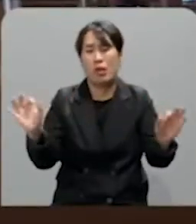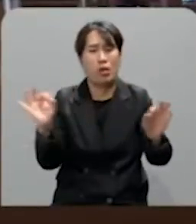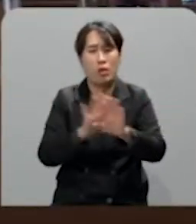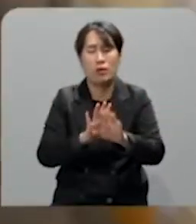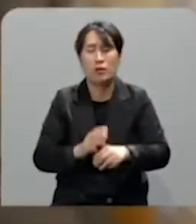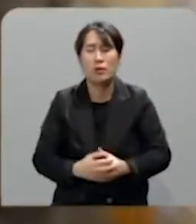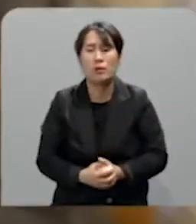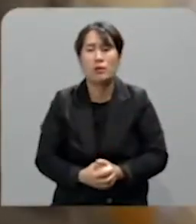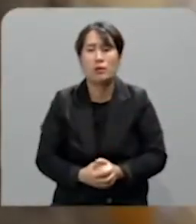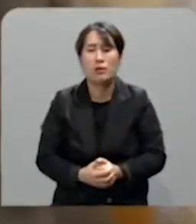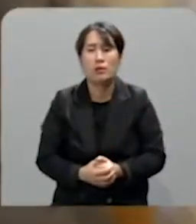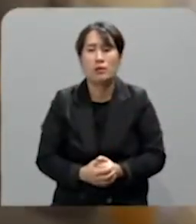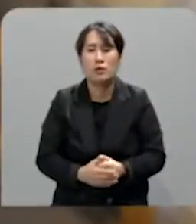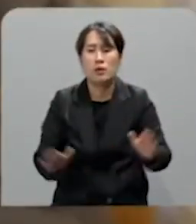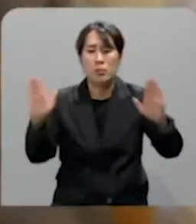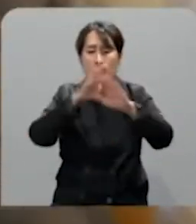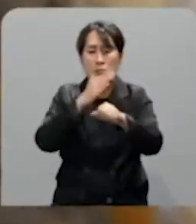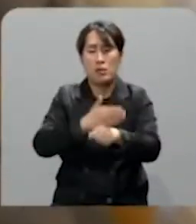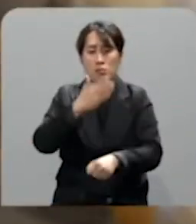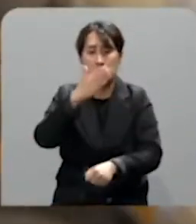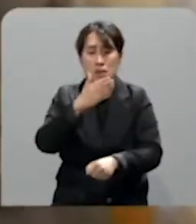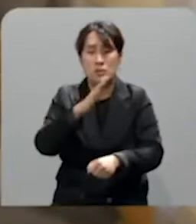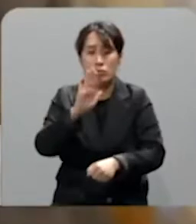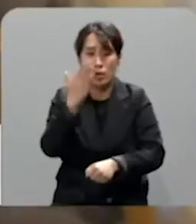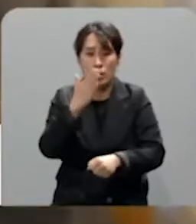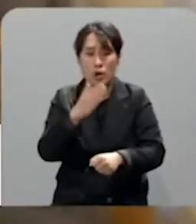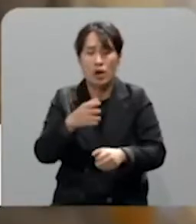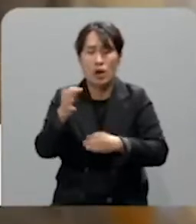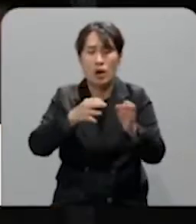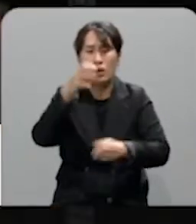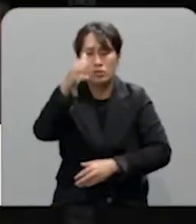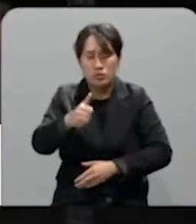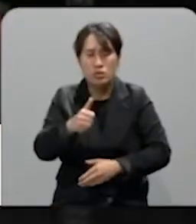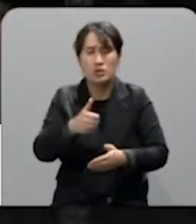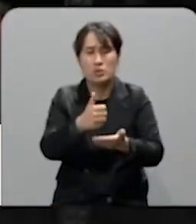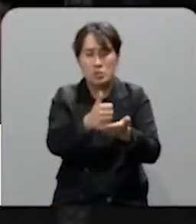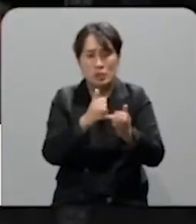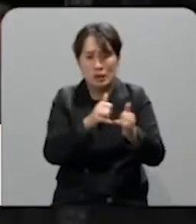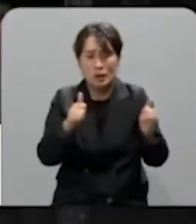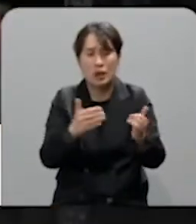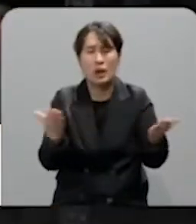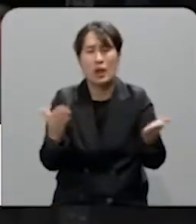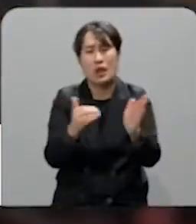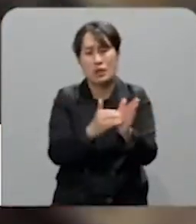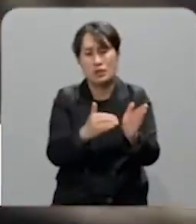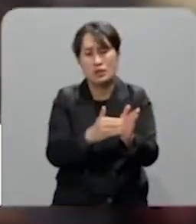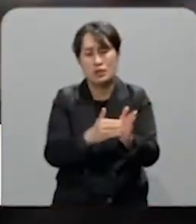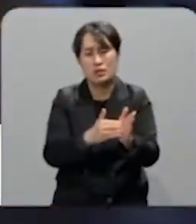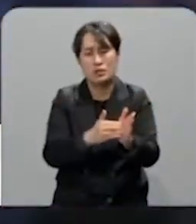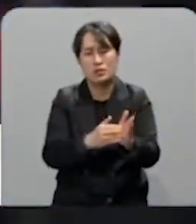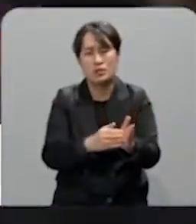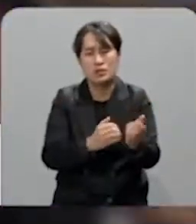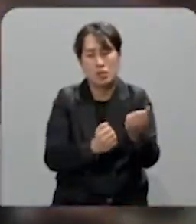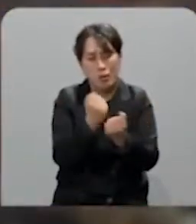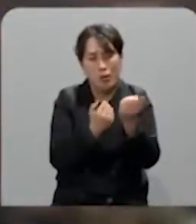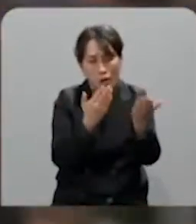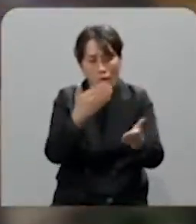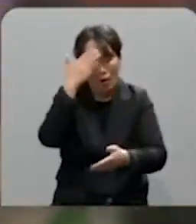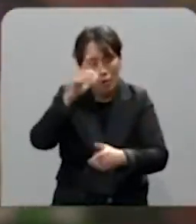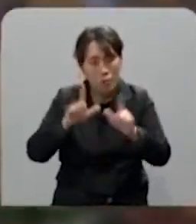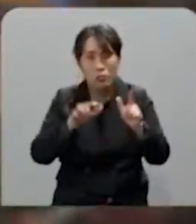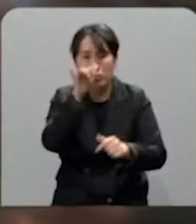없습니다. 밤 9시가 되자 식당 주인이 손님들에게 영업 종료를 알리는 낯선 풍경도